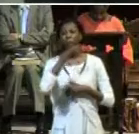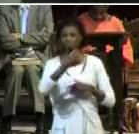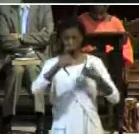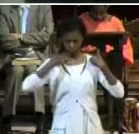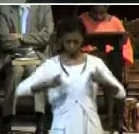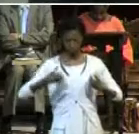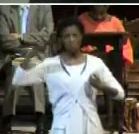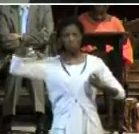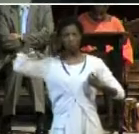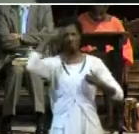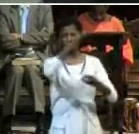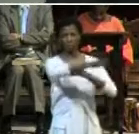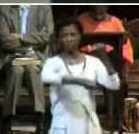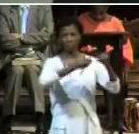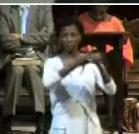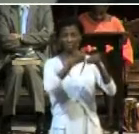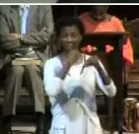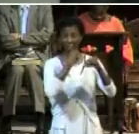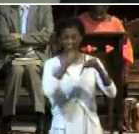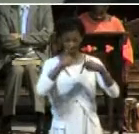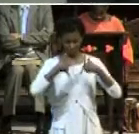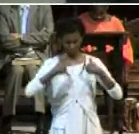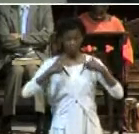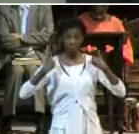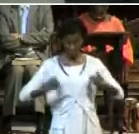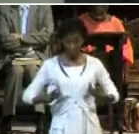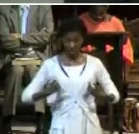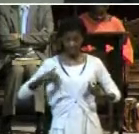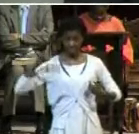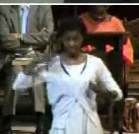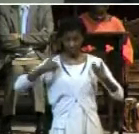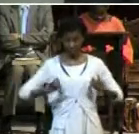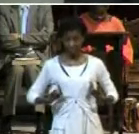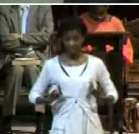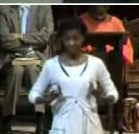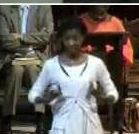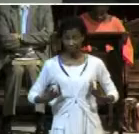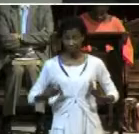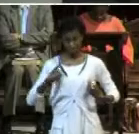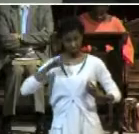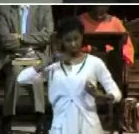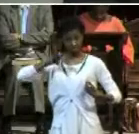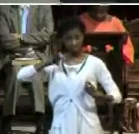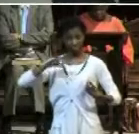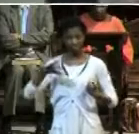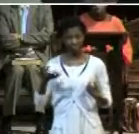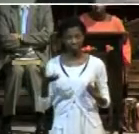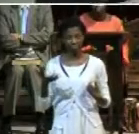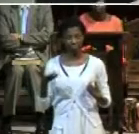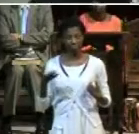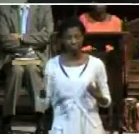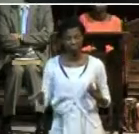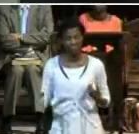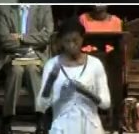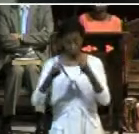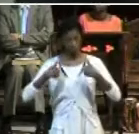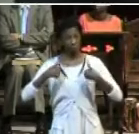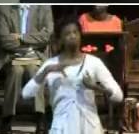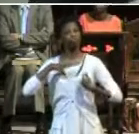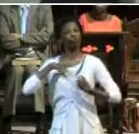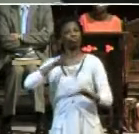monde, c'est que nous pensions que c'est nous la lumière. Or, ou que nous avons la